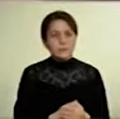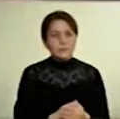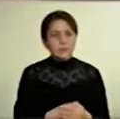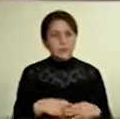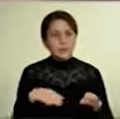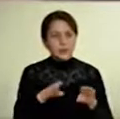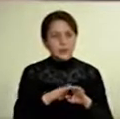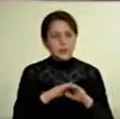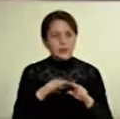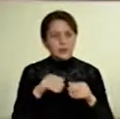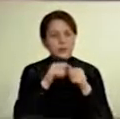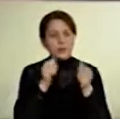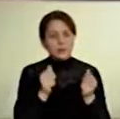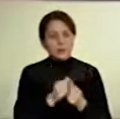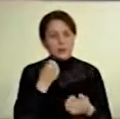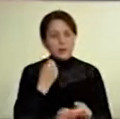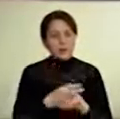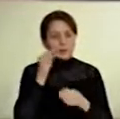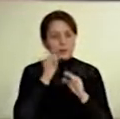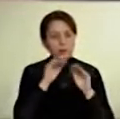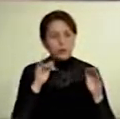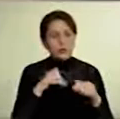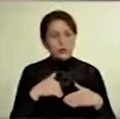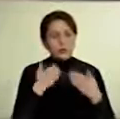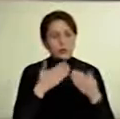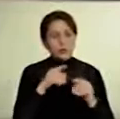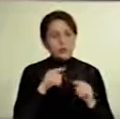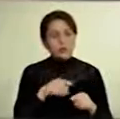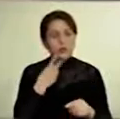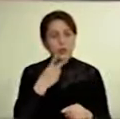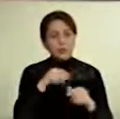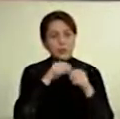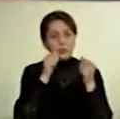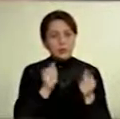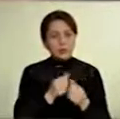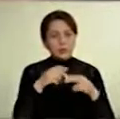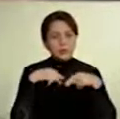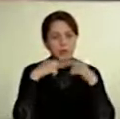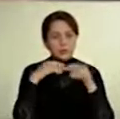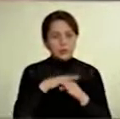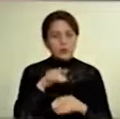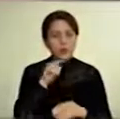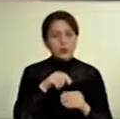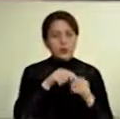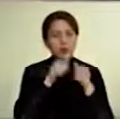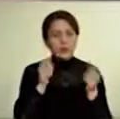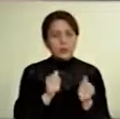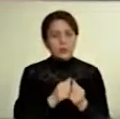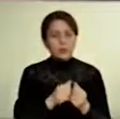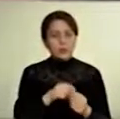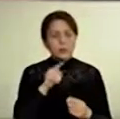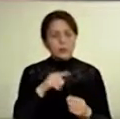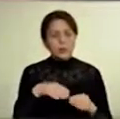Teng shakllar. Aziz o'quvchilar, mana bu ikkita shaklga e'tibor qiling. Bu shakllar esa bu